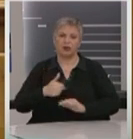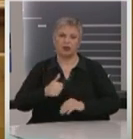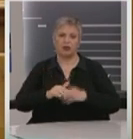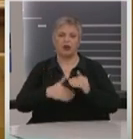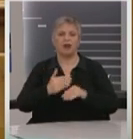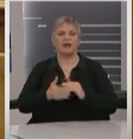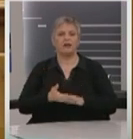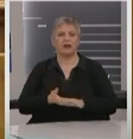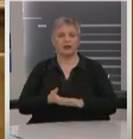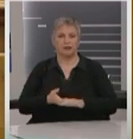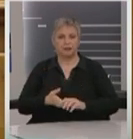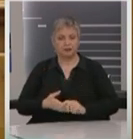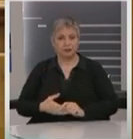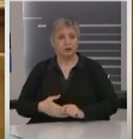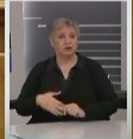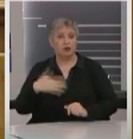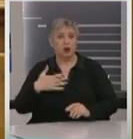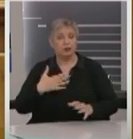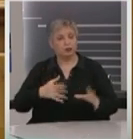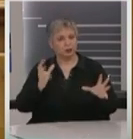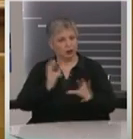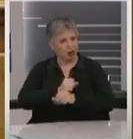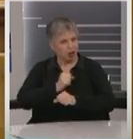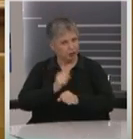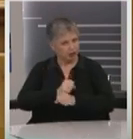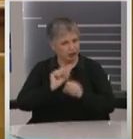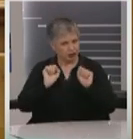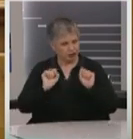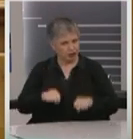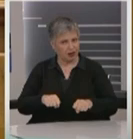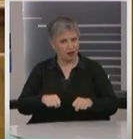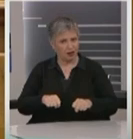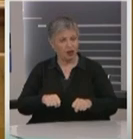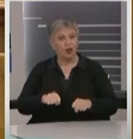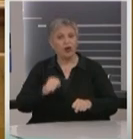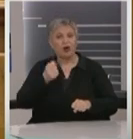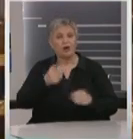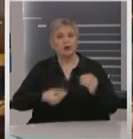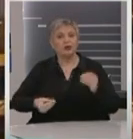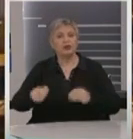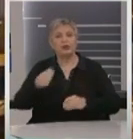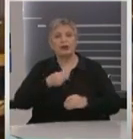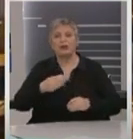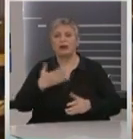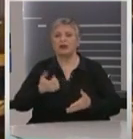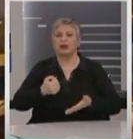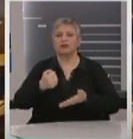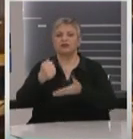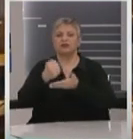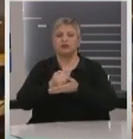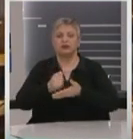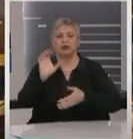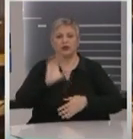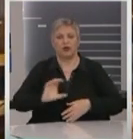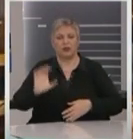Πέρα όμως από τις επιτυχίες αυτές στην απορρόφηση των προγραμμάτων, δίνουμε